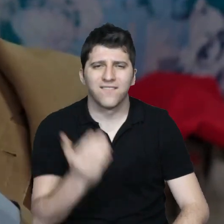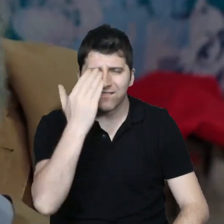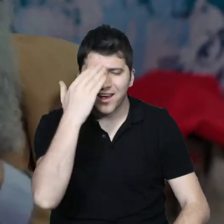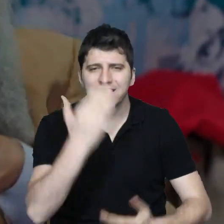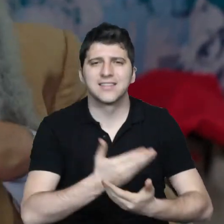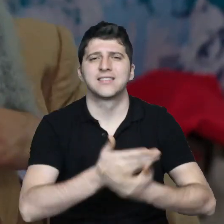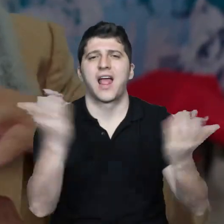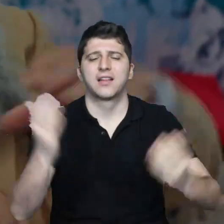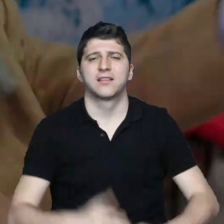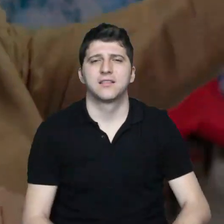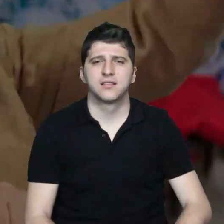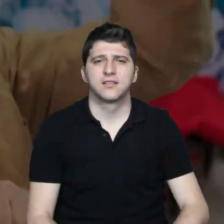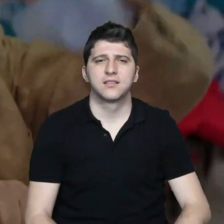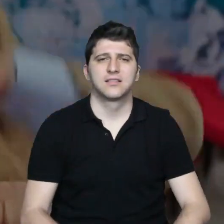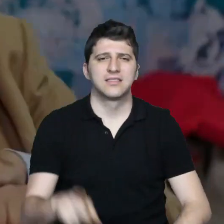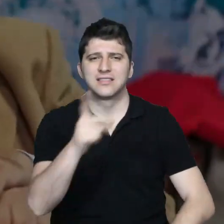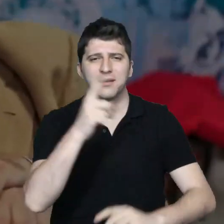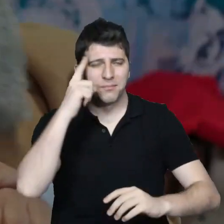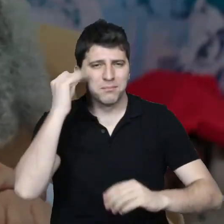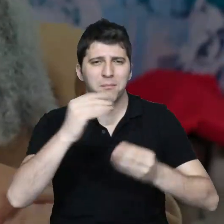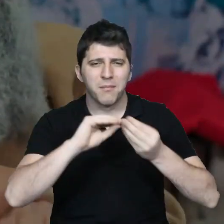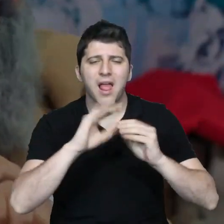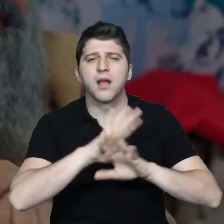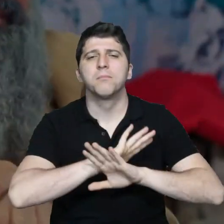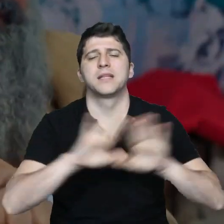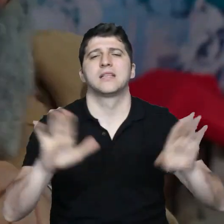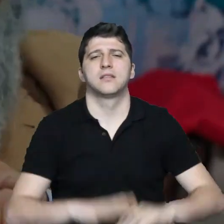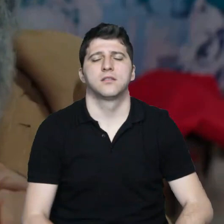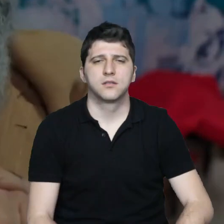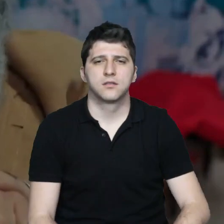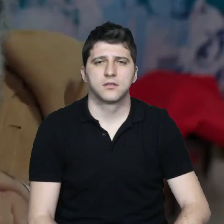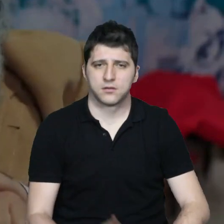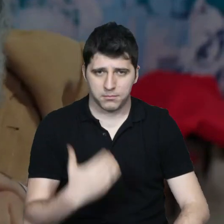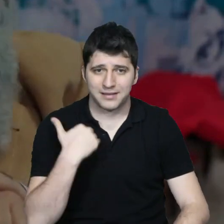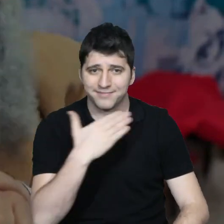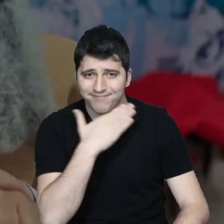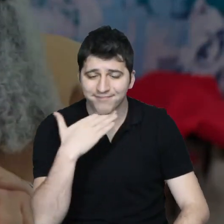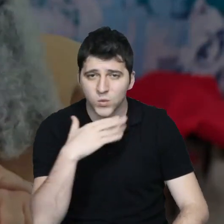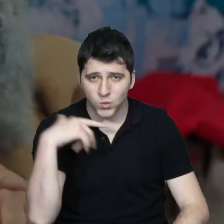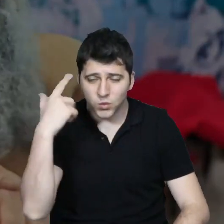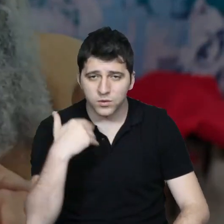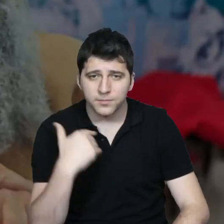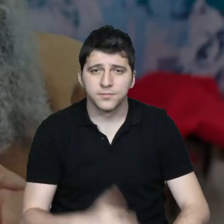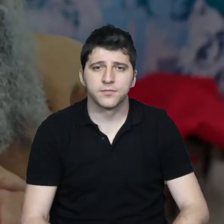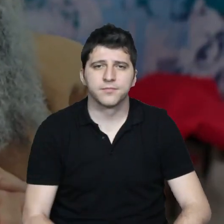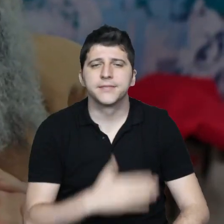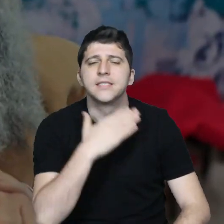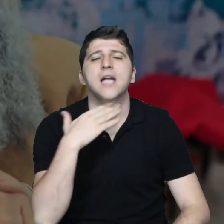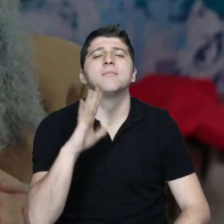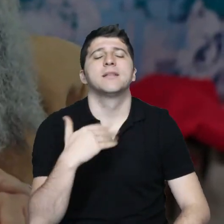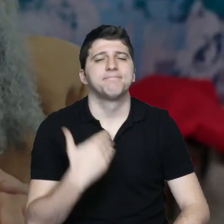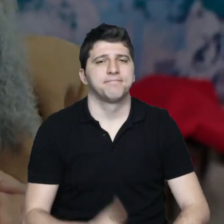gurabaya dağıt. Musibetlerin hepsi dağılsın gitsin. Tabii. Bak ben de kesecektim.